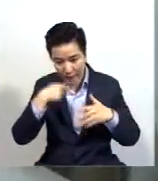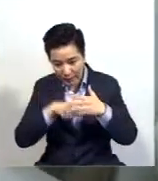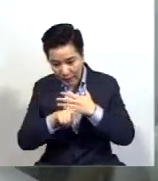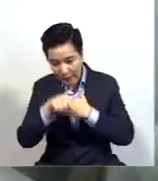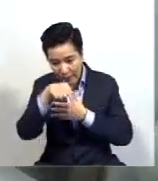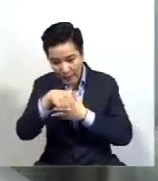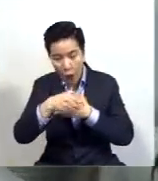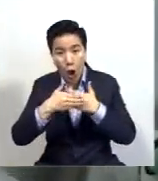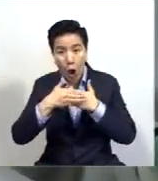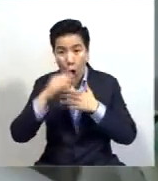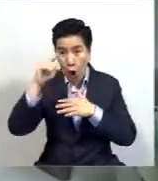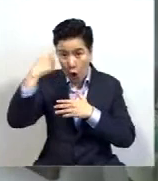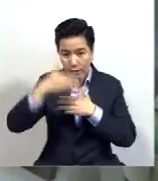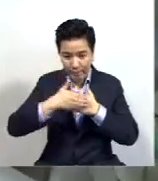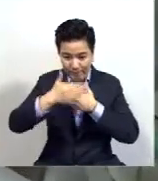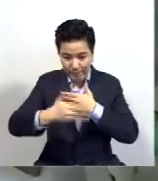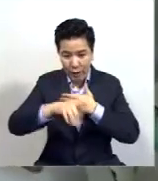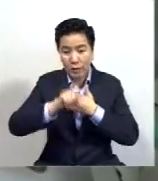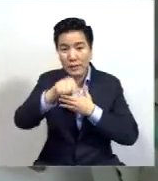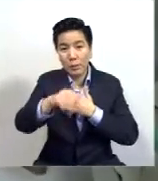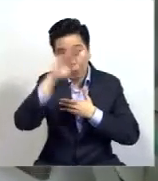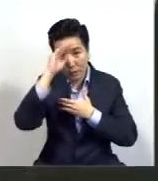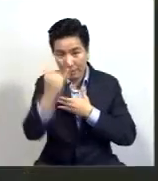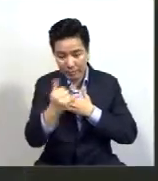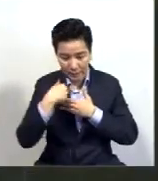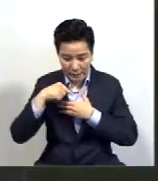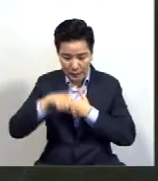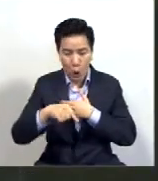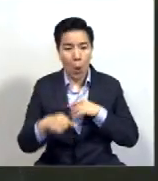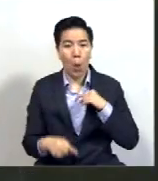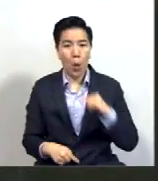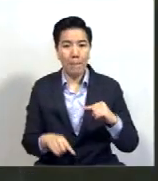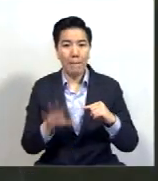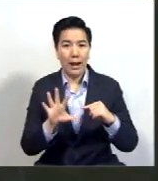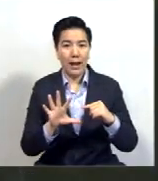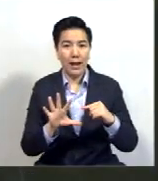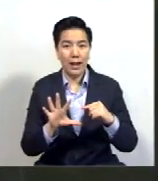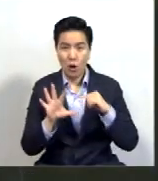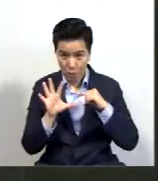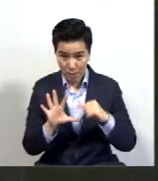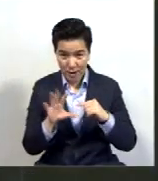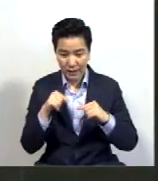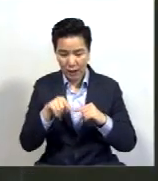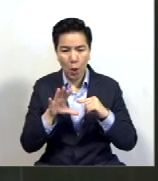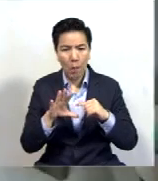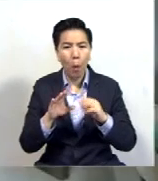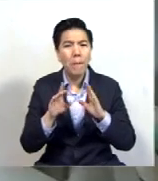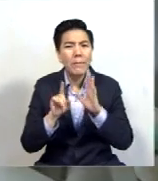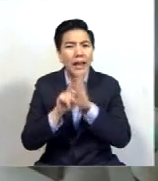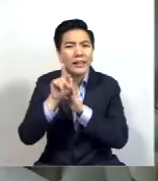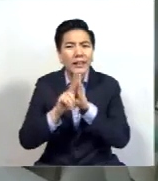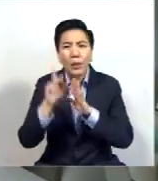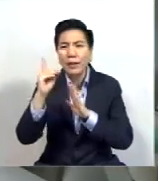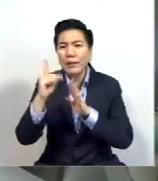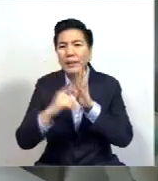หรือห้องก่อนเข้าห้องผู้ป่วยก็จะมีความดันที่ลบลงไปอย่างน้อยลบ5มิลลิเมตรประหลอดและจากห้องแอน